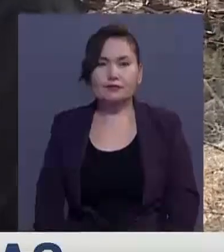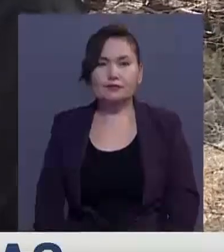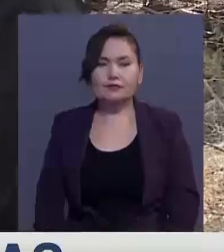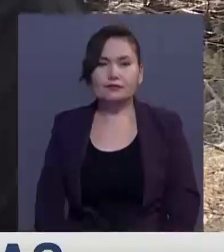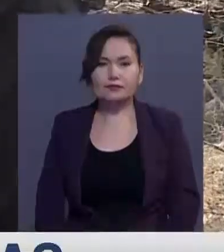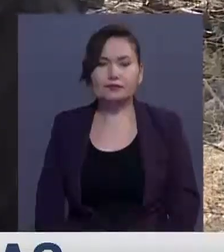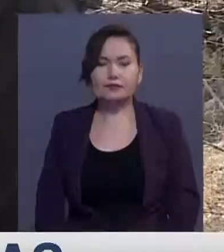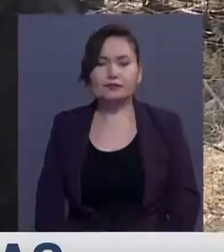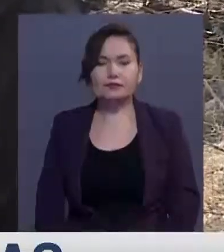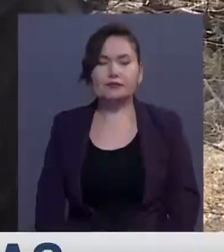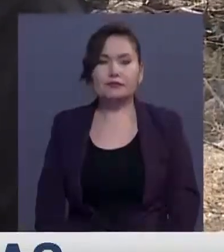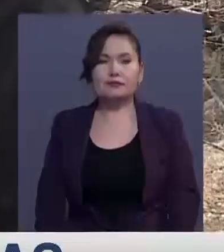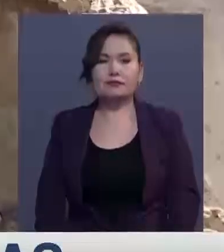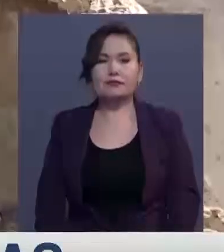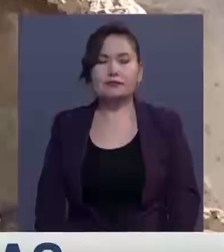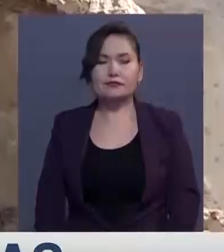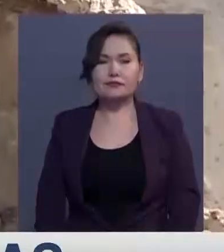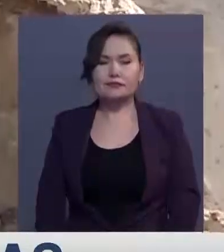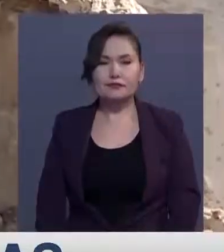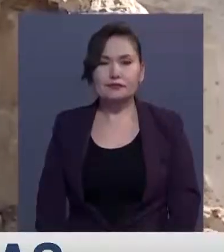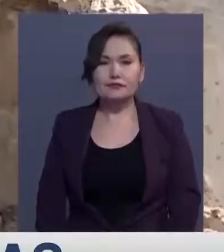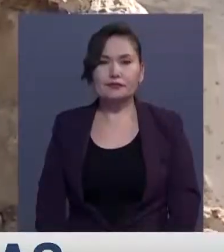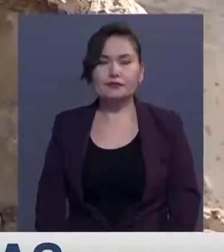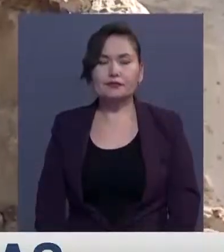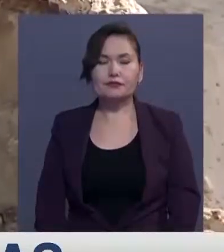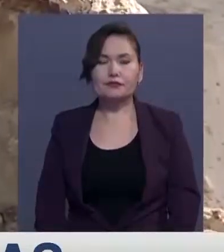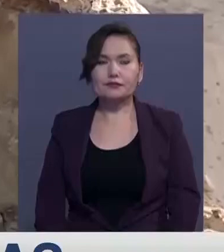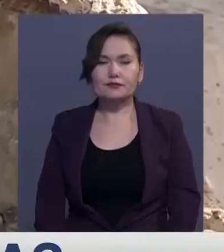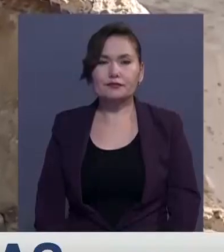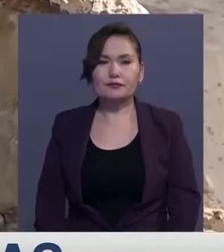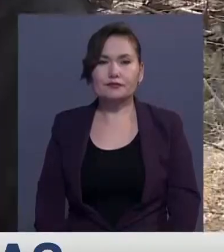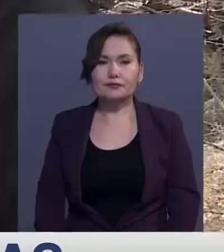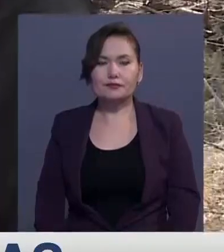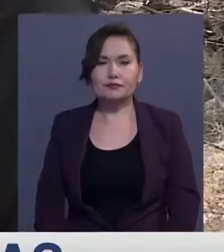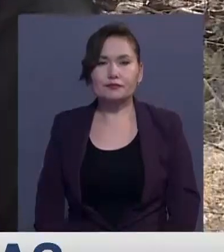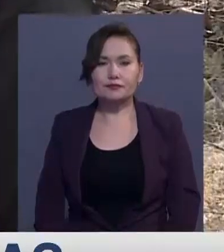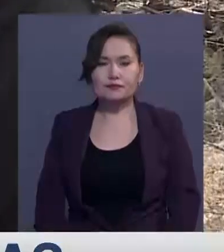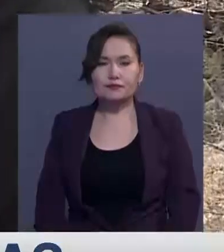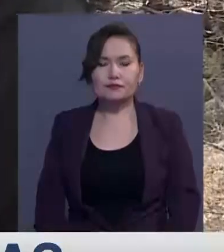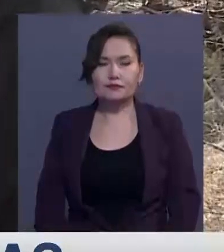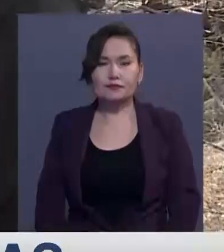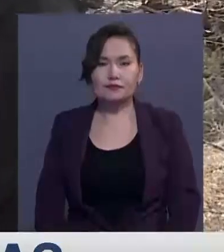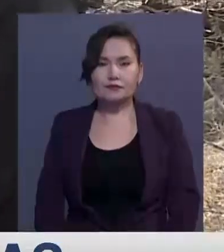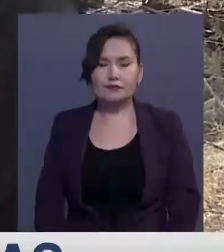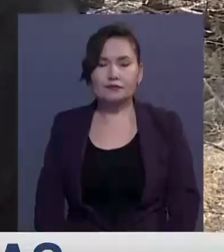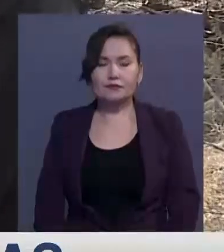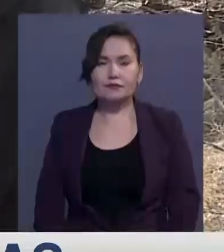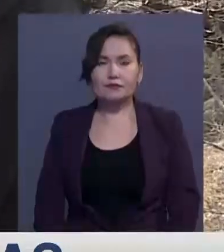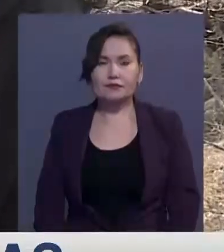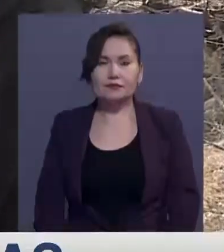1973 году вот одна эксплуатация дали, вот эта лотковая сеть. Тогда мы эксплуатировали. После развала Советского